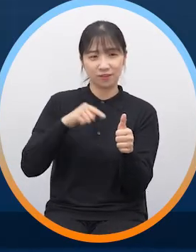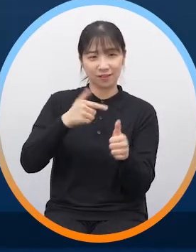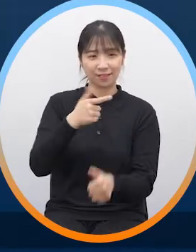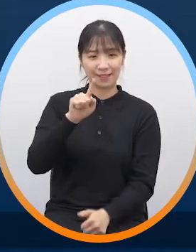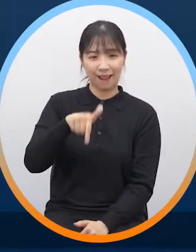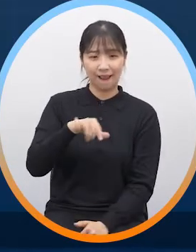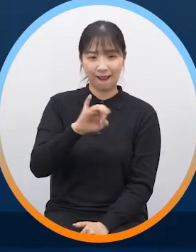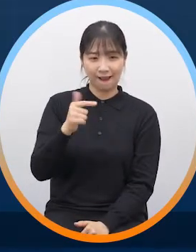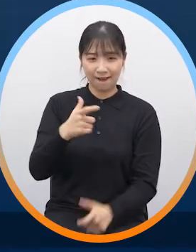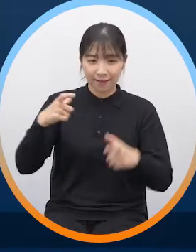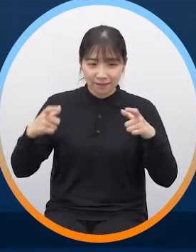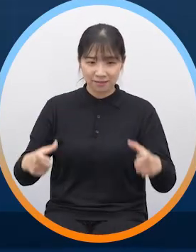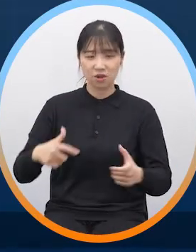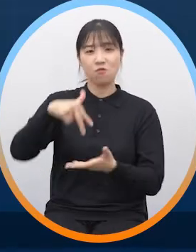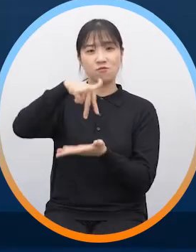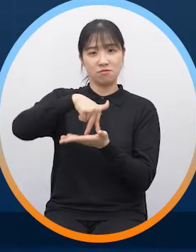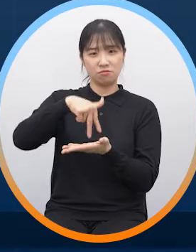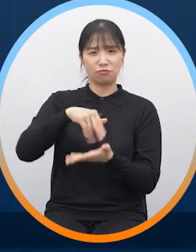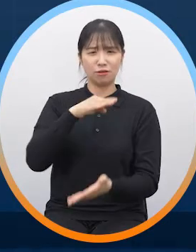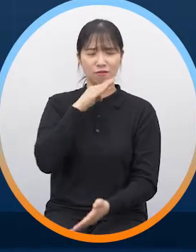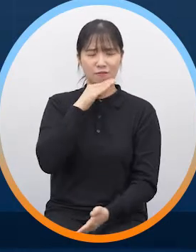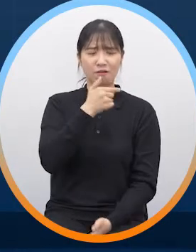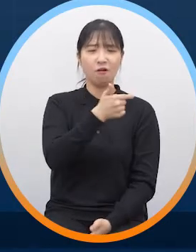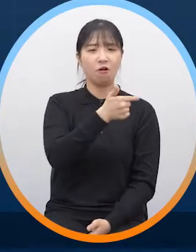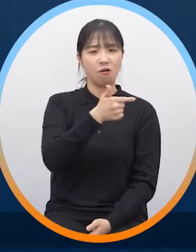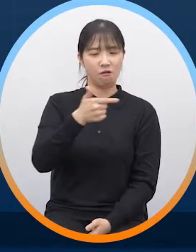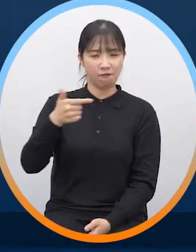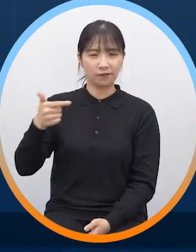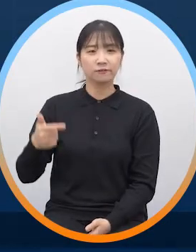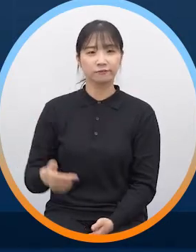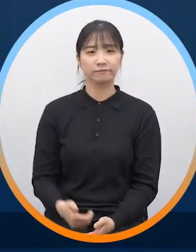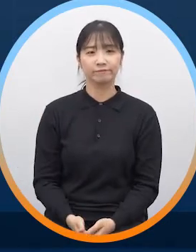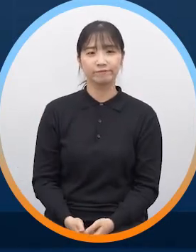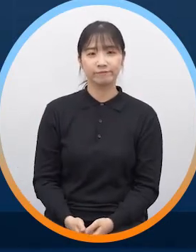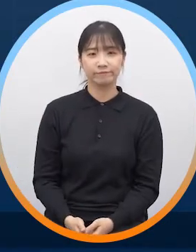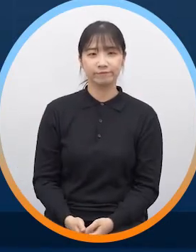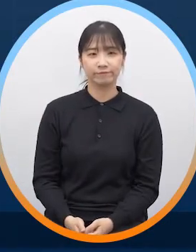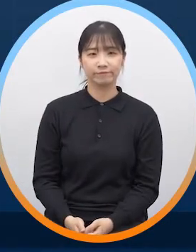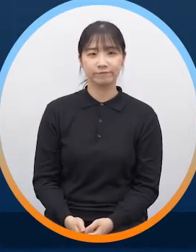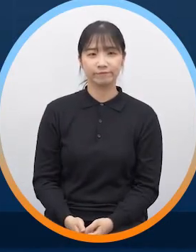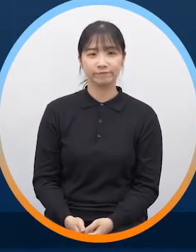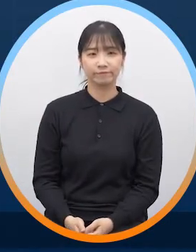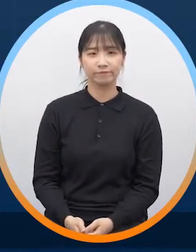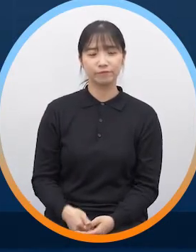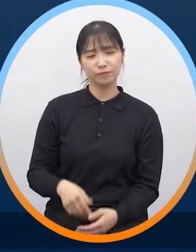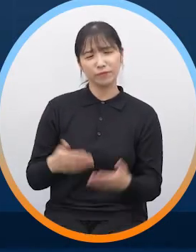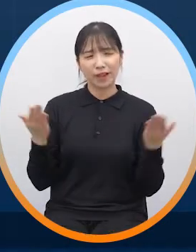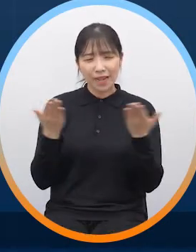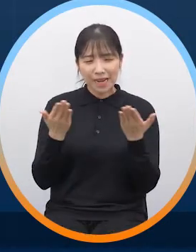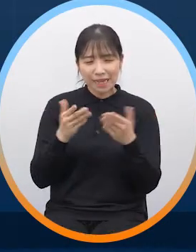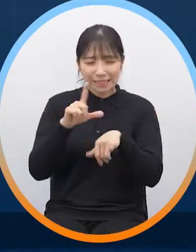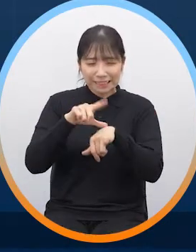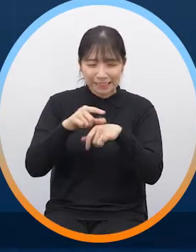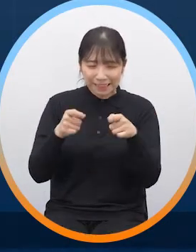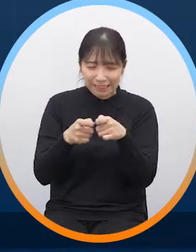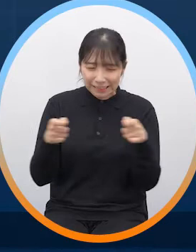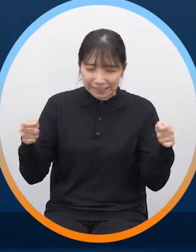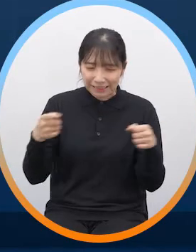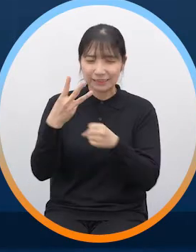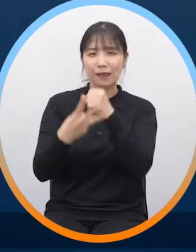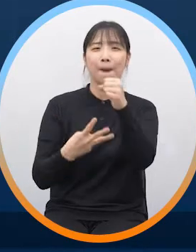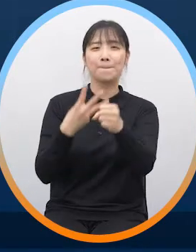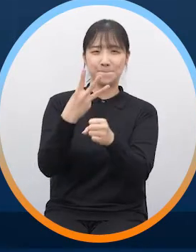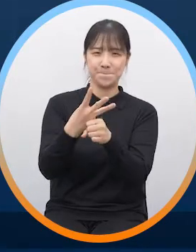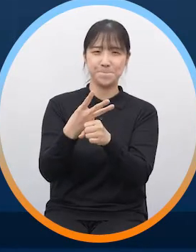어떤 나간에서 위치가 굉장히 크다는 거죠. 물론 한 3년 정도 와서